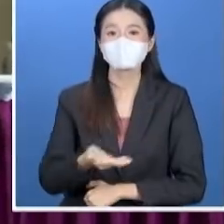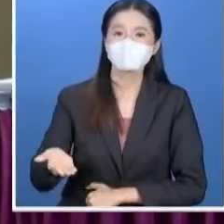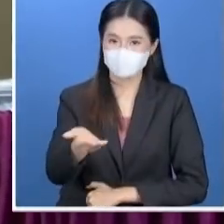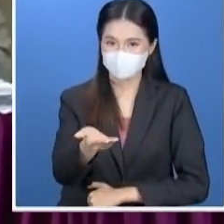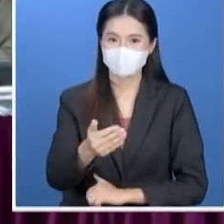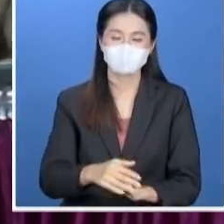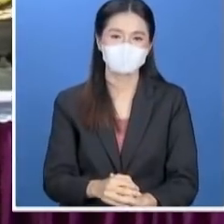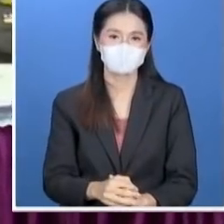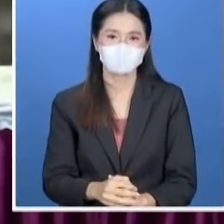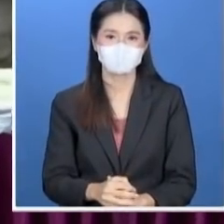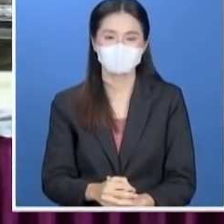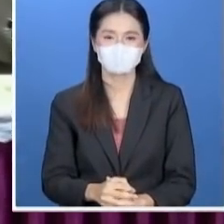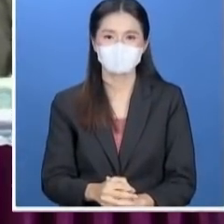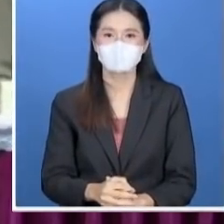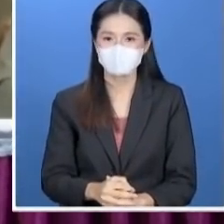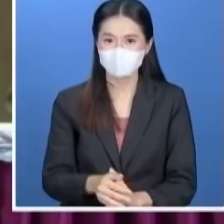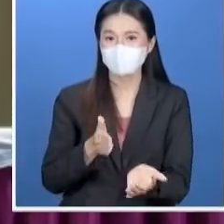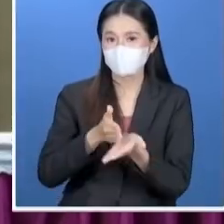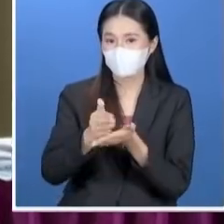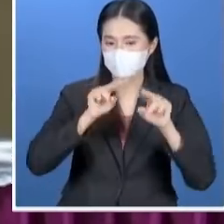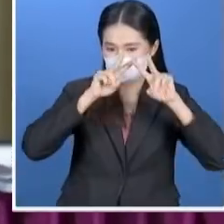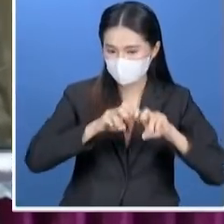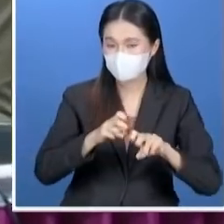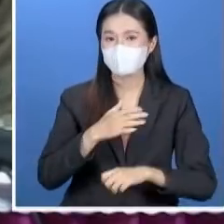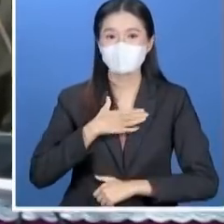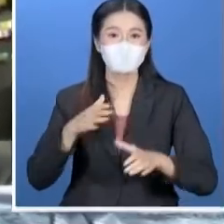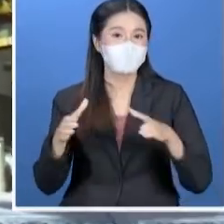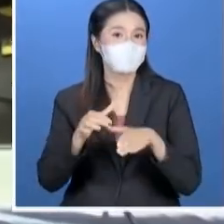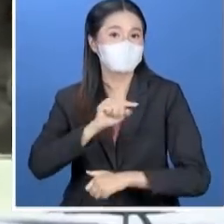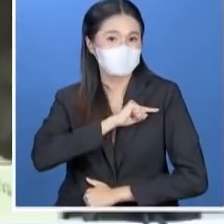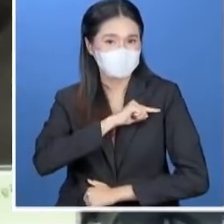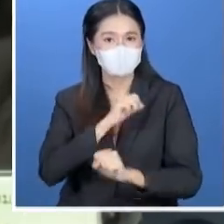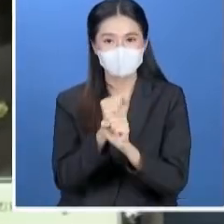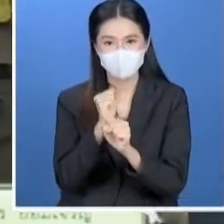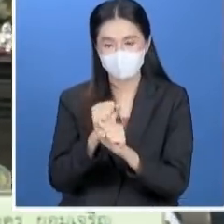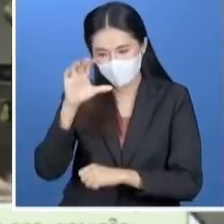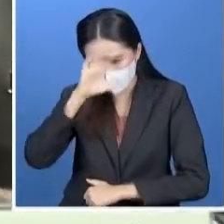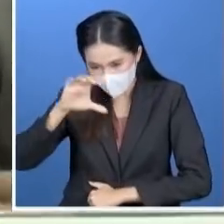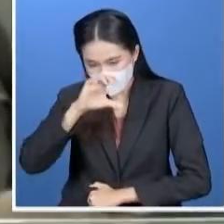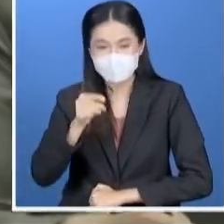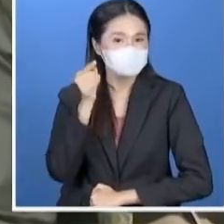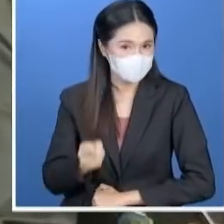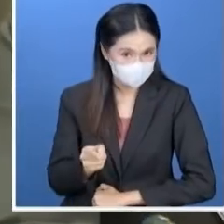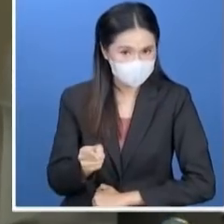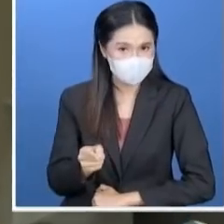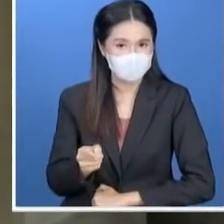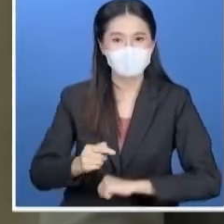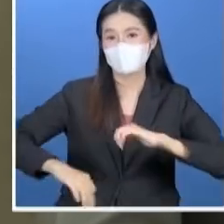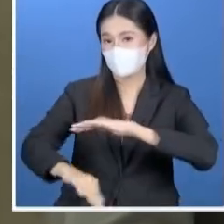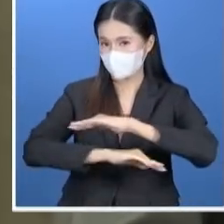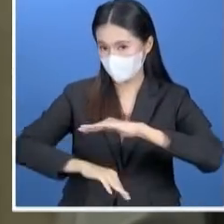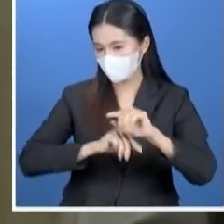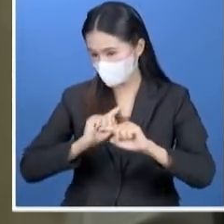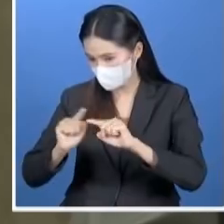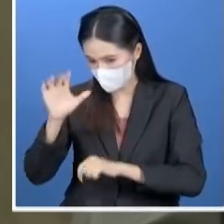านนะครับตามที่ทีมงานฝ่ายสืบสวนนะครับซึ่งมีหน้าที่ในการแสวงหาข้อเท็จจริงและหลักฐานต่